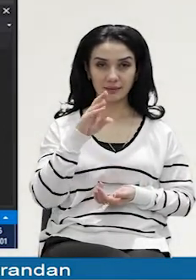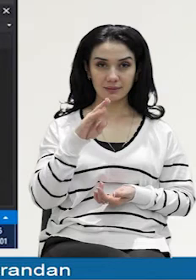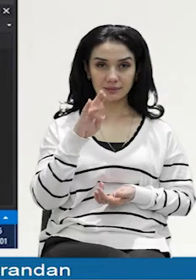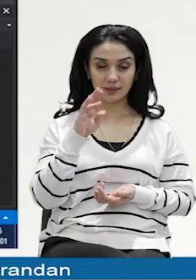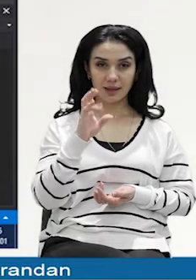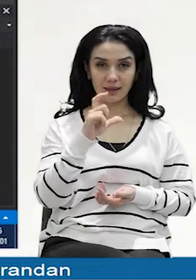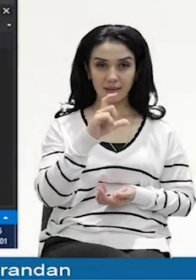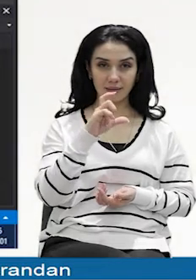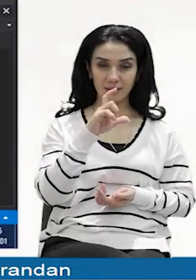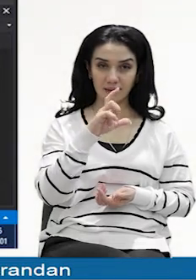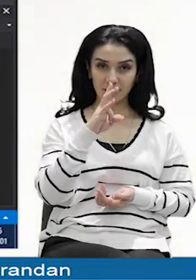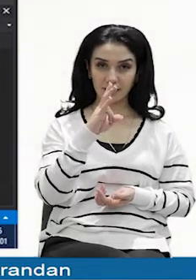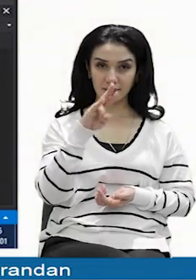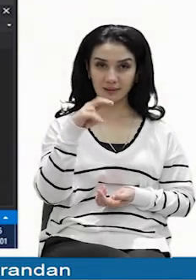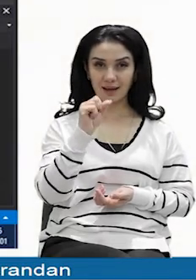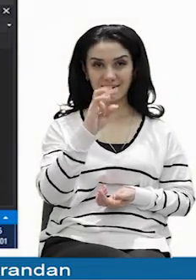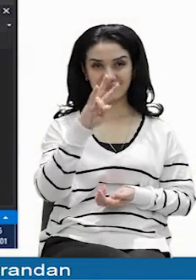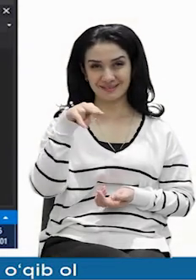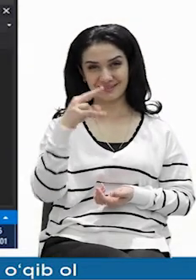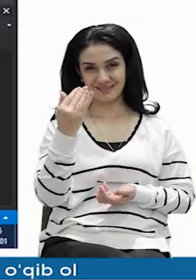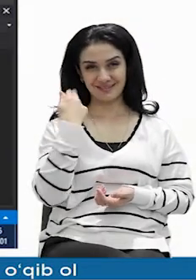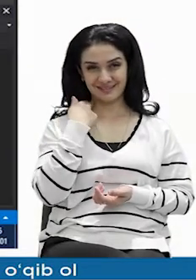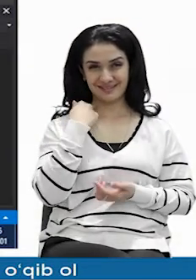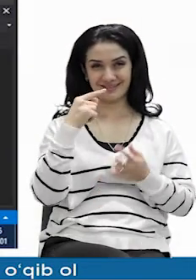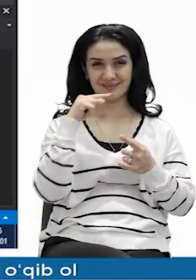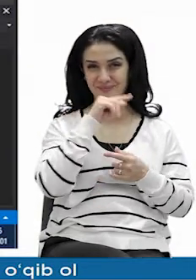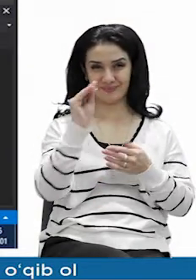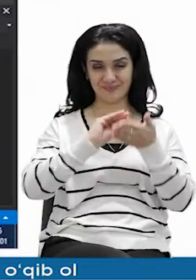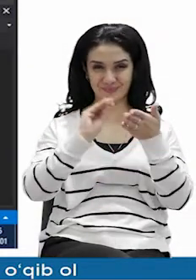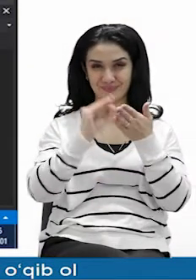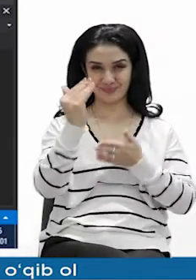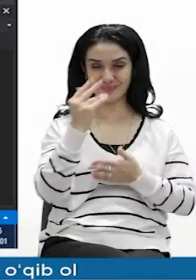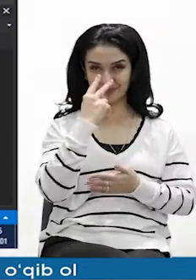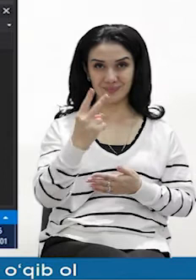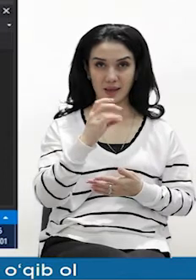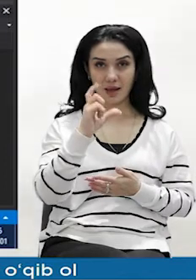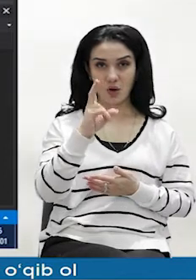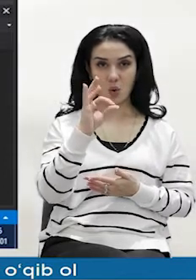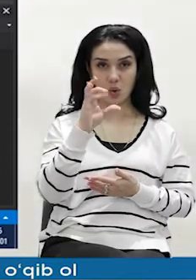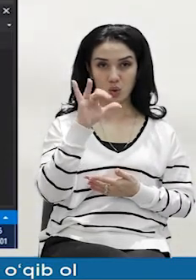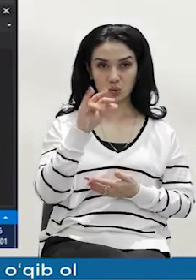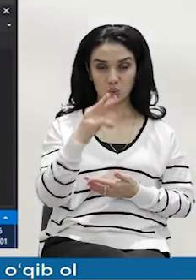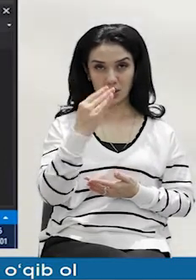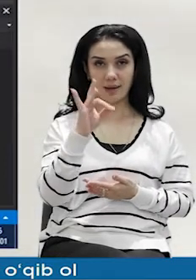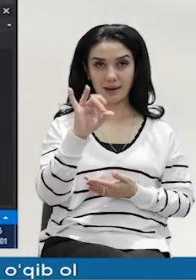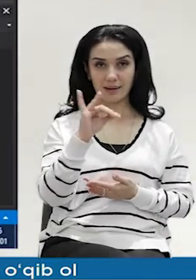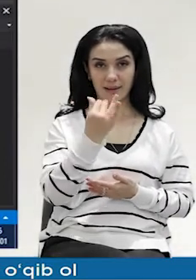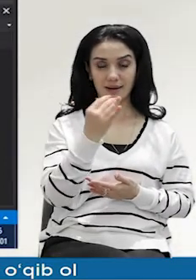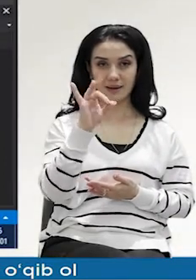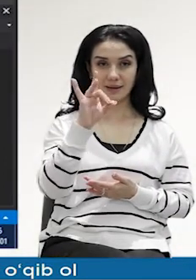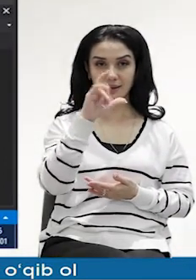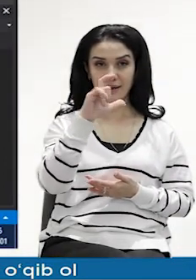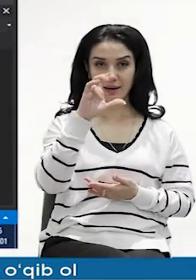kiritamiz. N o'zgarishini kiritamiz va endi ekrandan kiritamiz. console.readline undan oldin